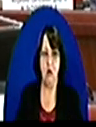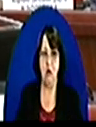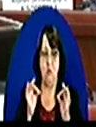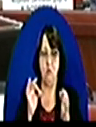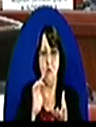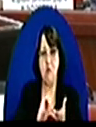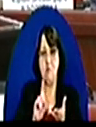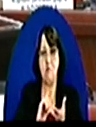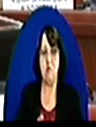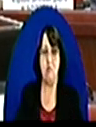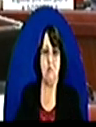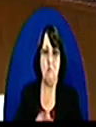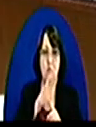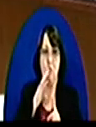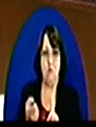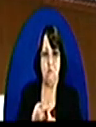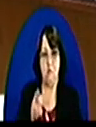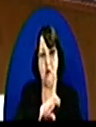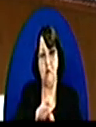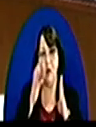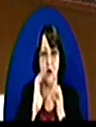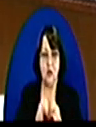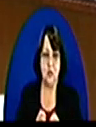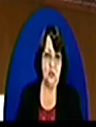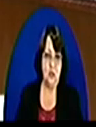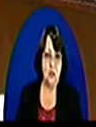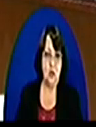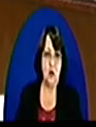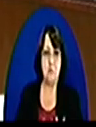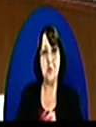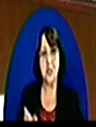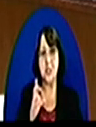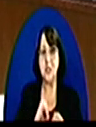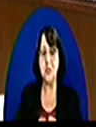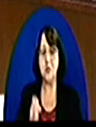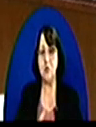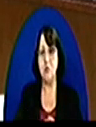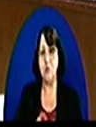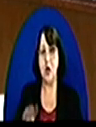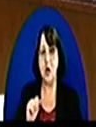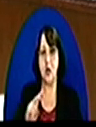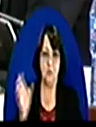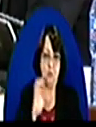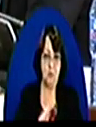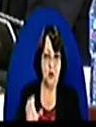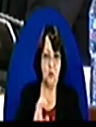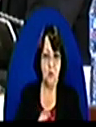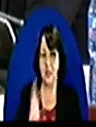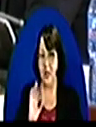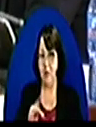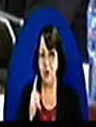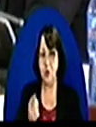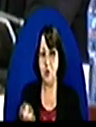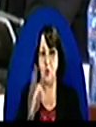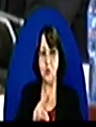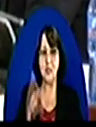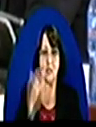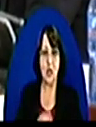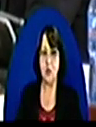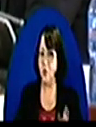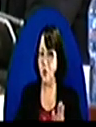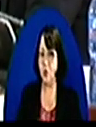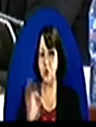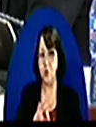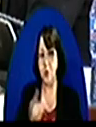нэмэгдүүлэхэд холбогдох байгууллагууд анхаарах шаардлагатай. Бизнес эрхлэгчид аж ахуй нэгжүүдэд ямар нэг хүндрэл бэрхшээлийг